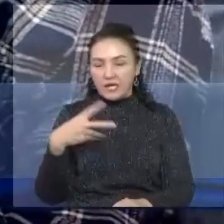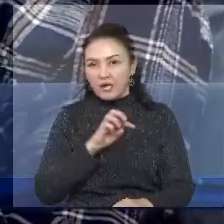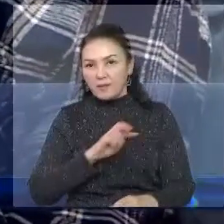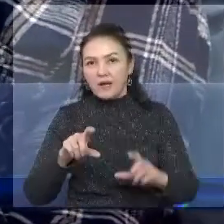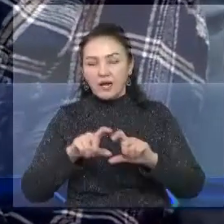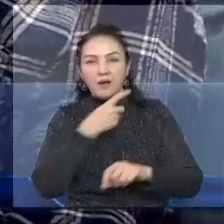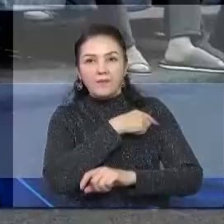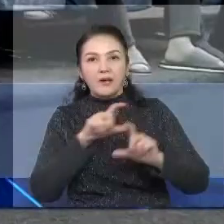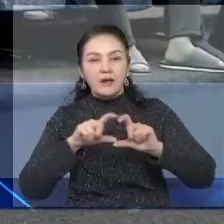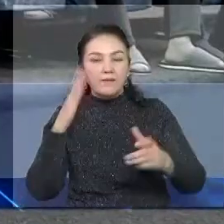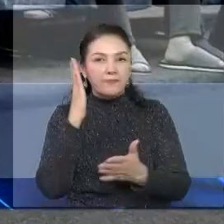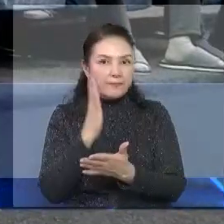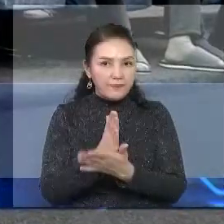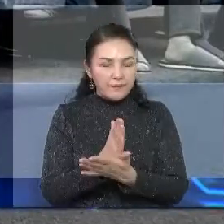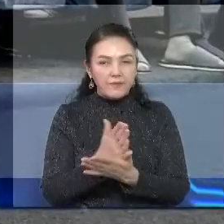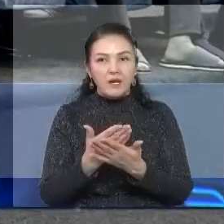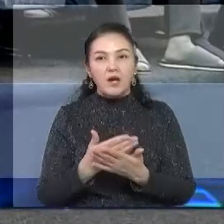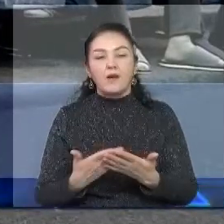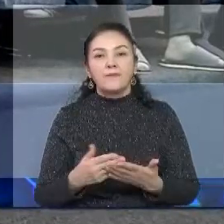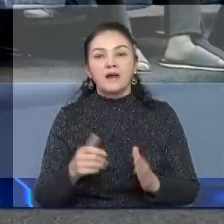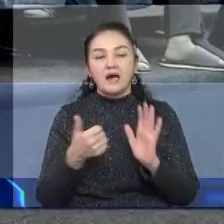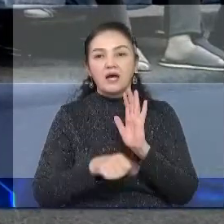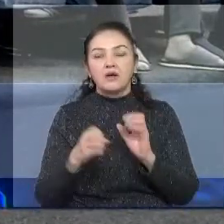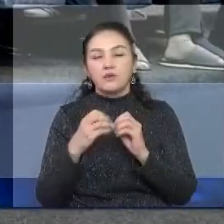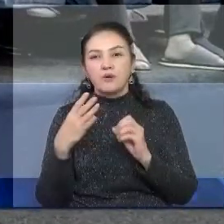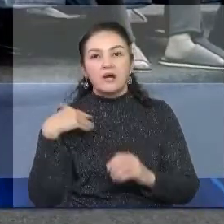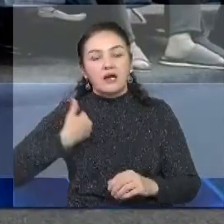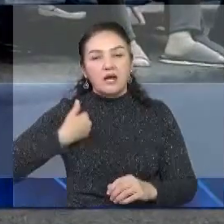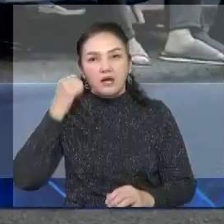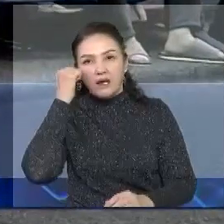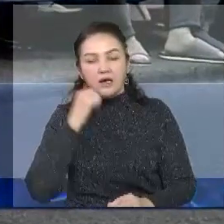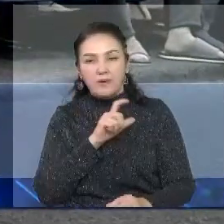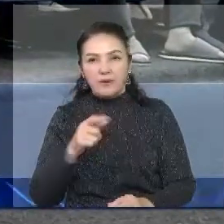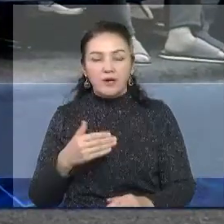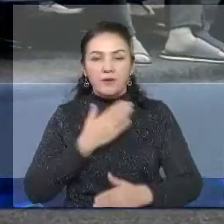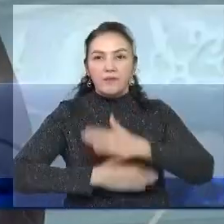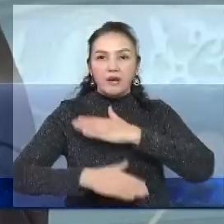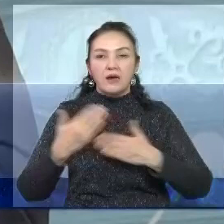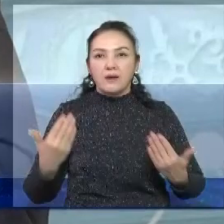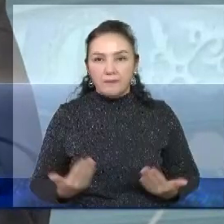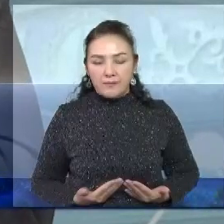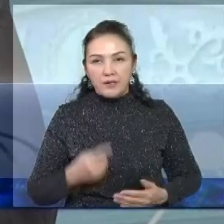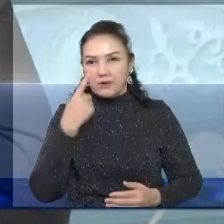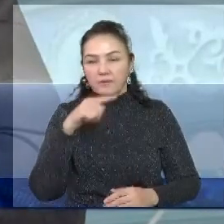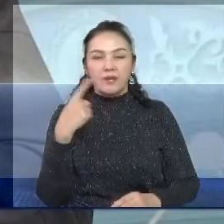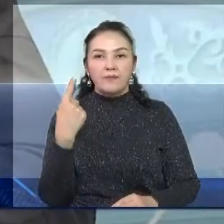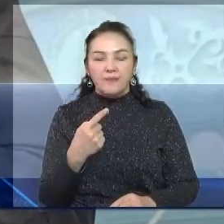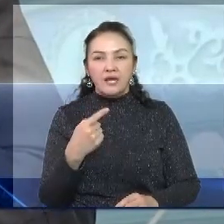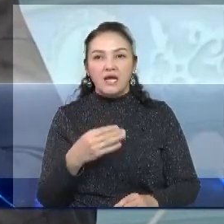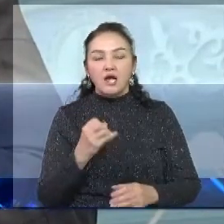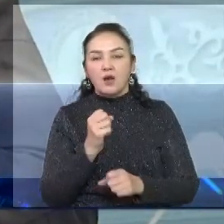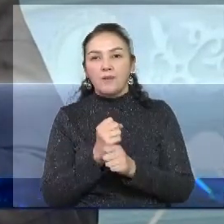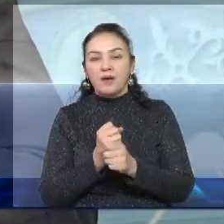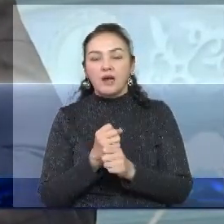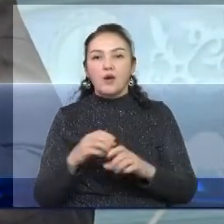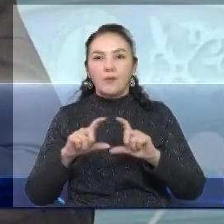мемлекеттік медициналық әлеуметтік мекеме жұмыс істейді. Онда 614 жалғыз басты қарт азамат пен мүгедек тұрады. Нөмірі 1-ші әлеуметтік қызмет